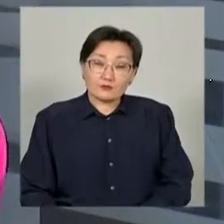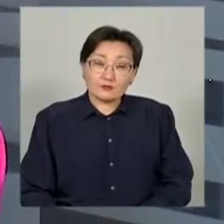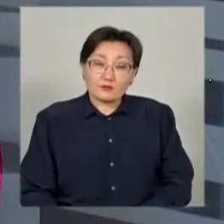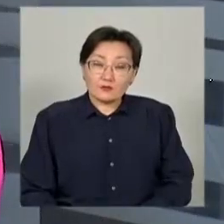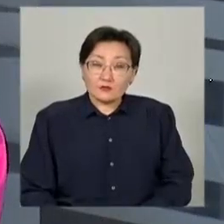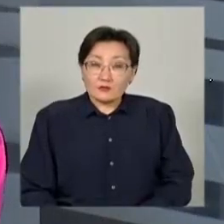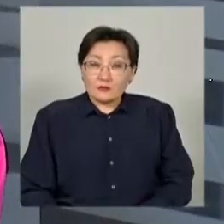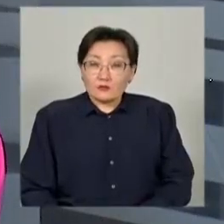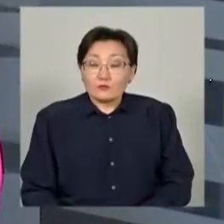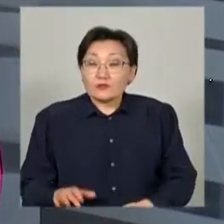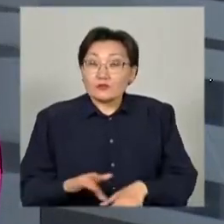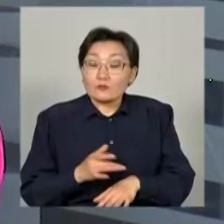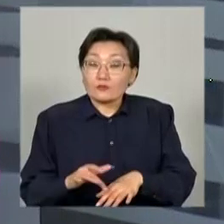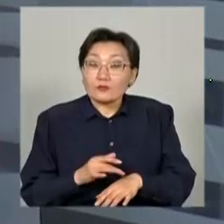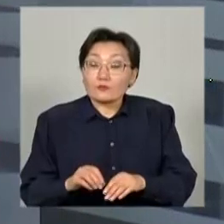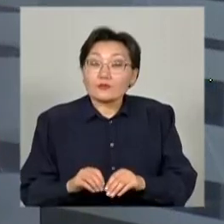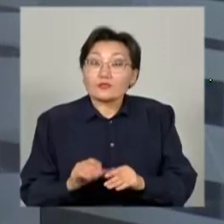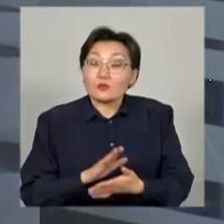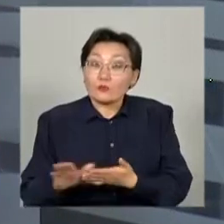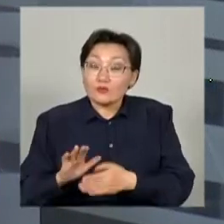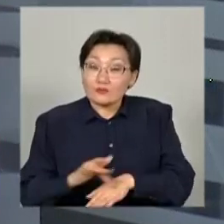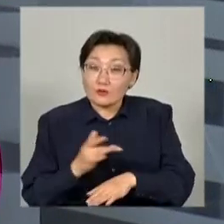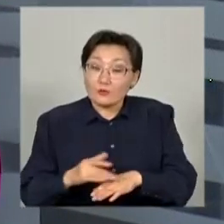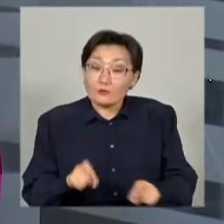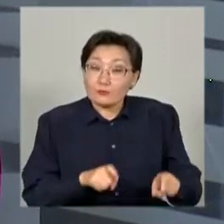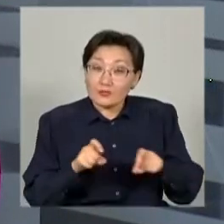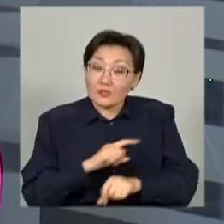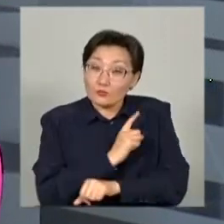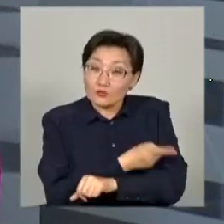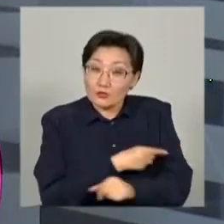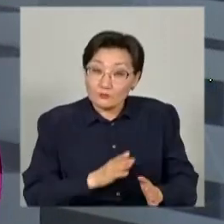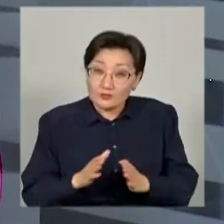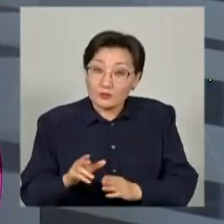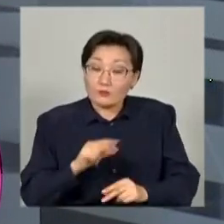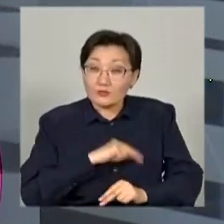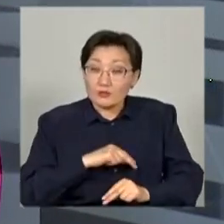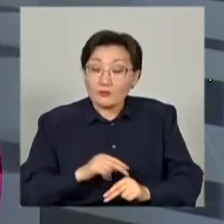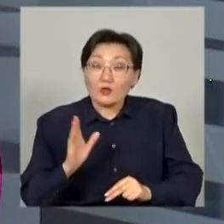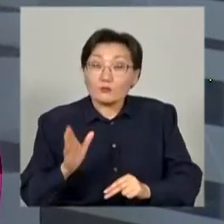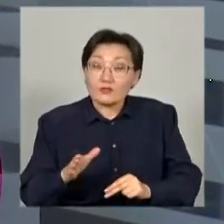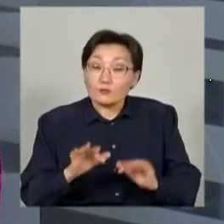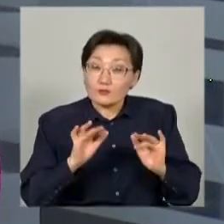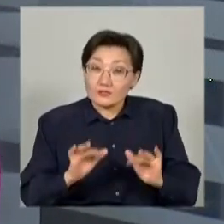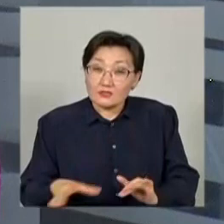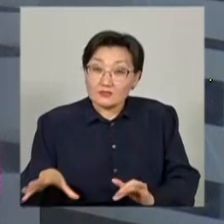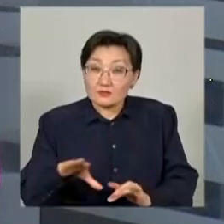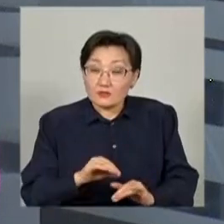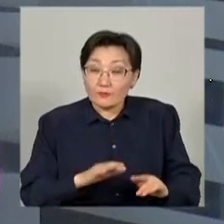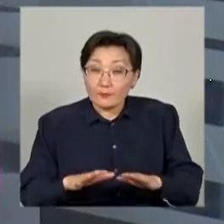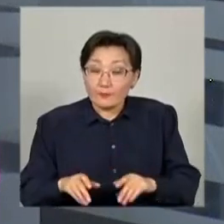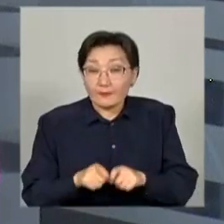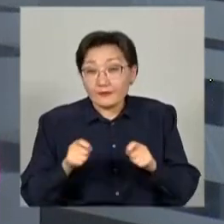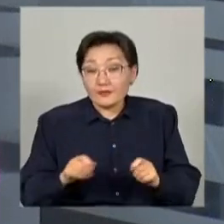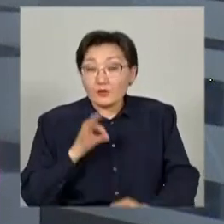Тем временем коммунальные службы Алматы перешли на усиленный режим работы. В преддверии предстоящих морозов и снегопада на всех базах